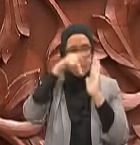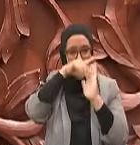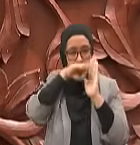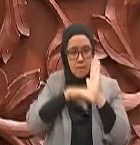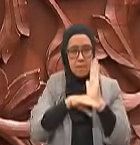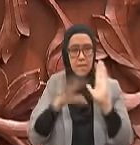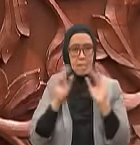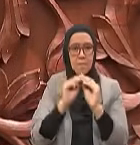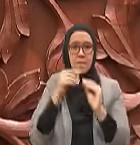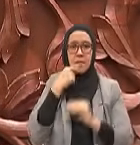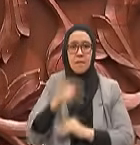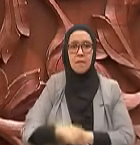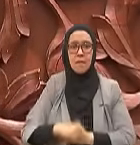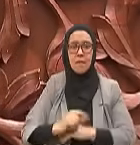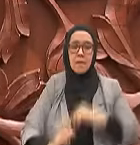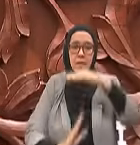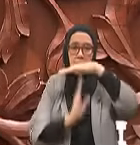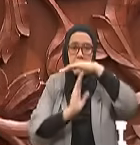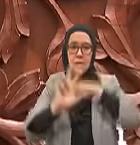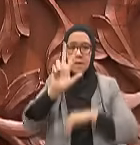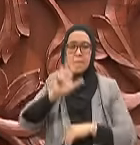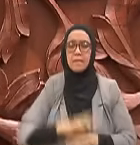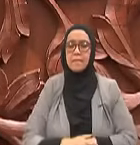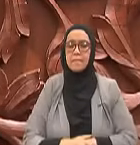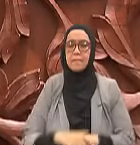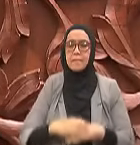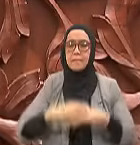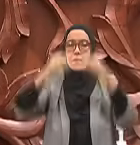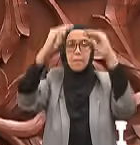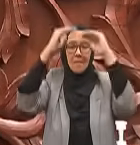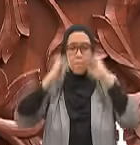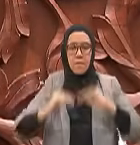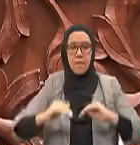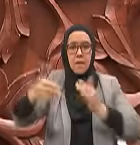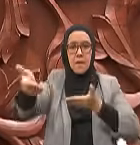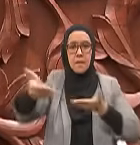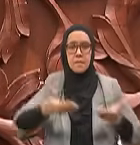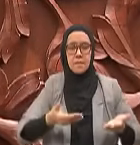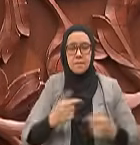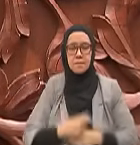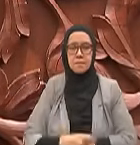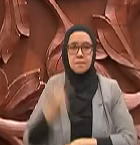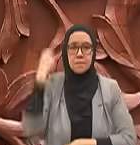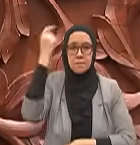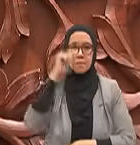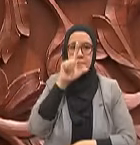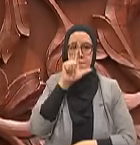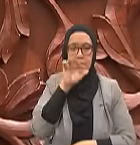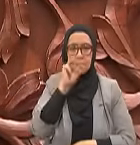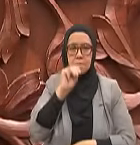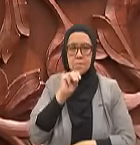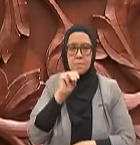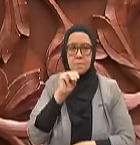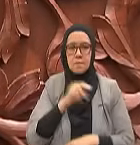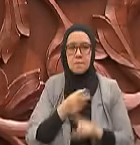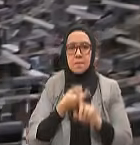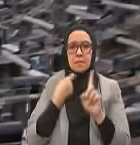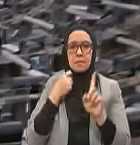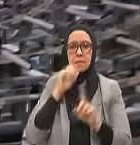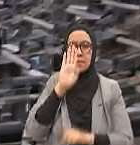apa tas roknya Saya ingin menjemput Yang rohmatun Lim Guan Eng bagan